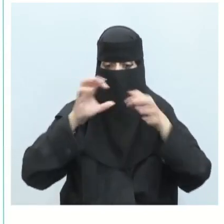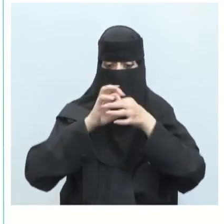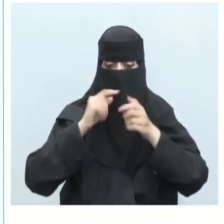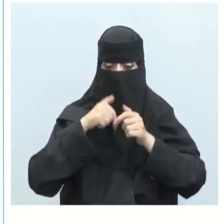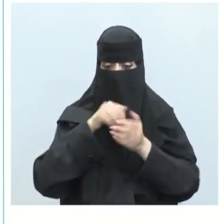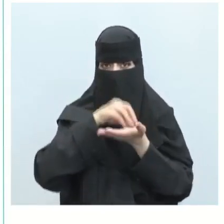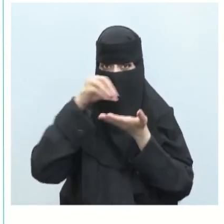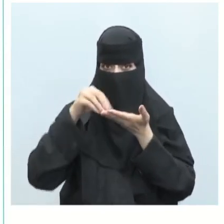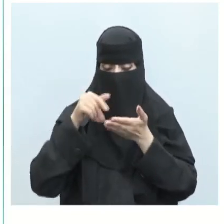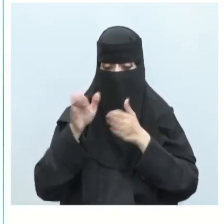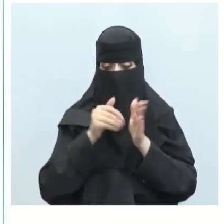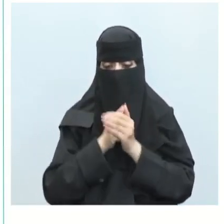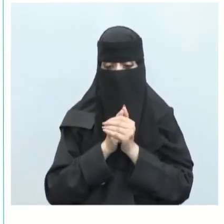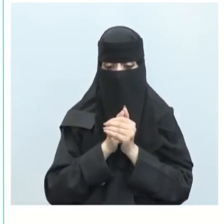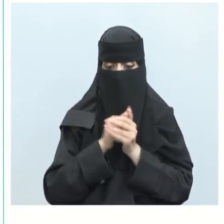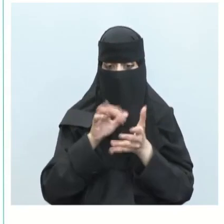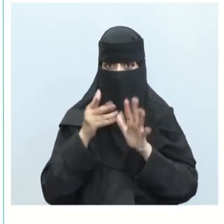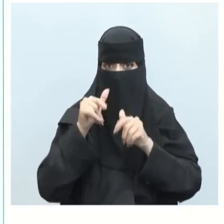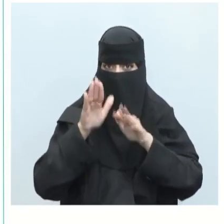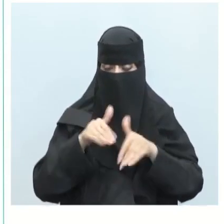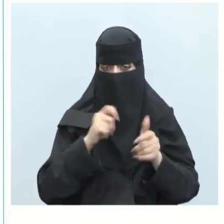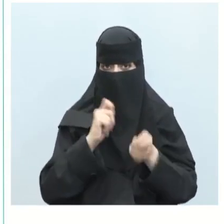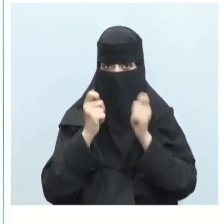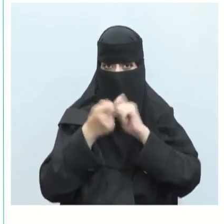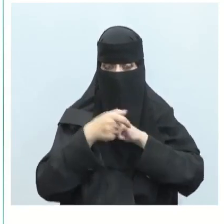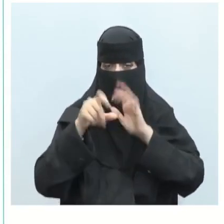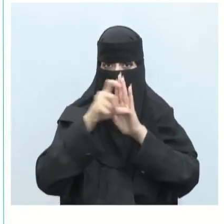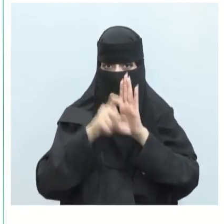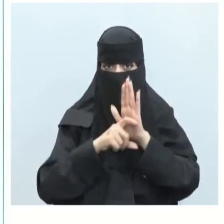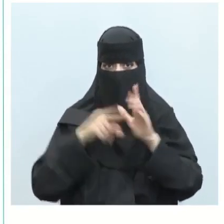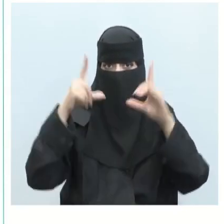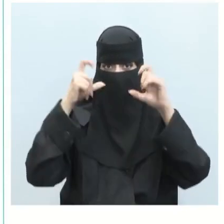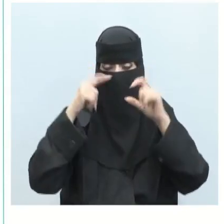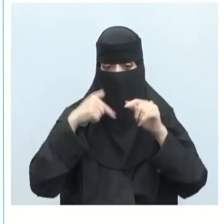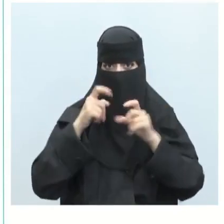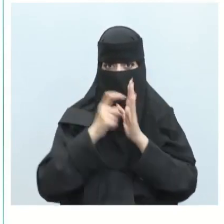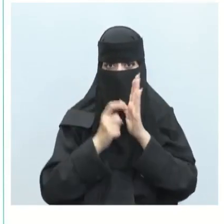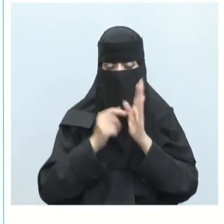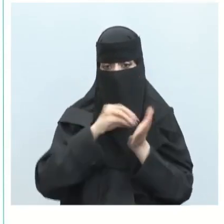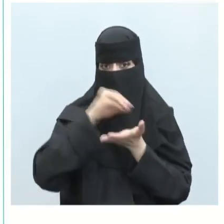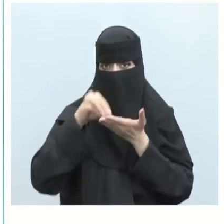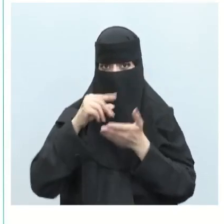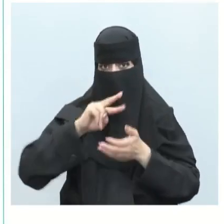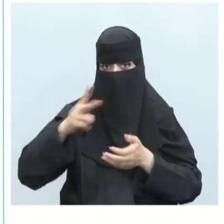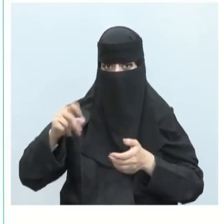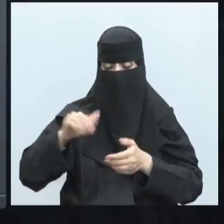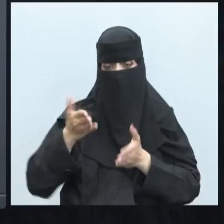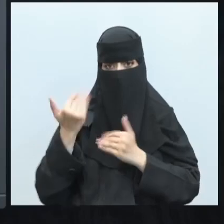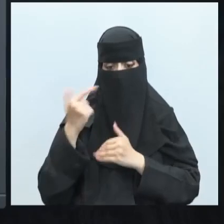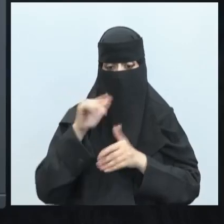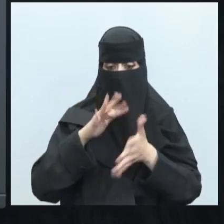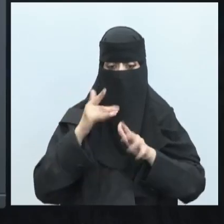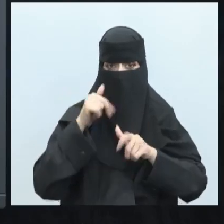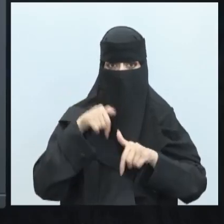التحكم بالنقل تي سي بي مما يتيح تبادل النصوص والصور وعناصر الوسائط المتعدده الاخرى